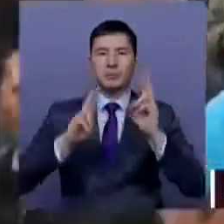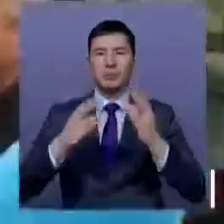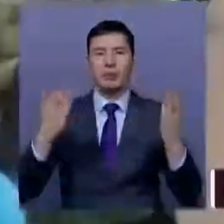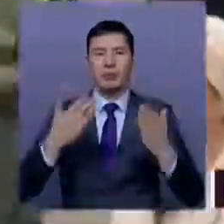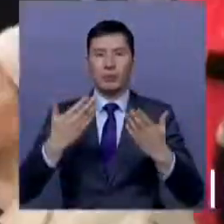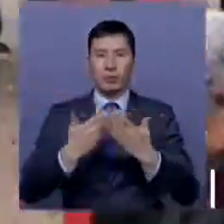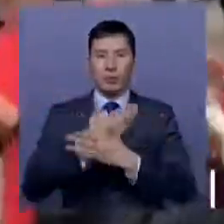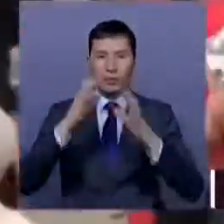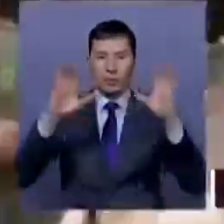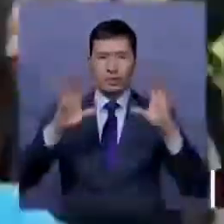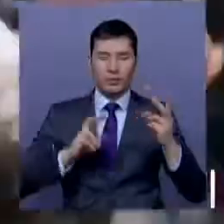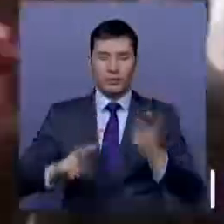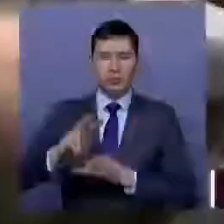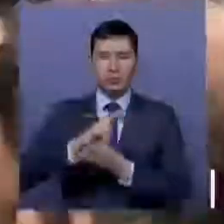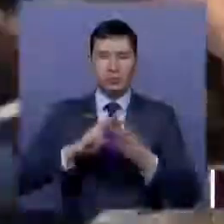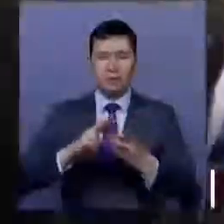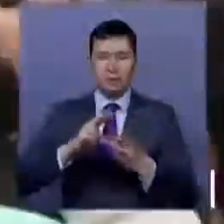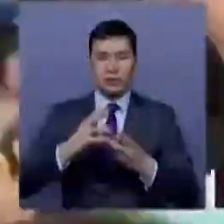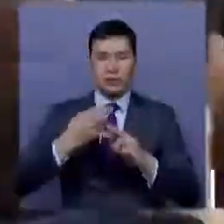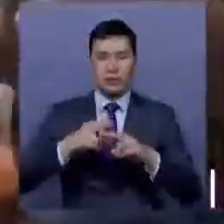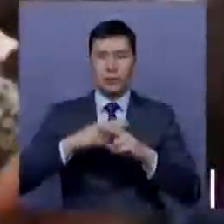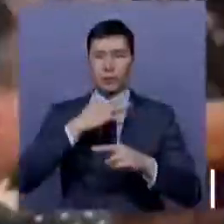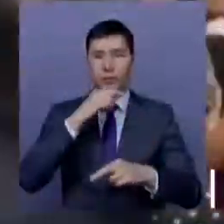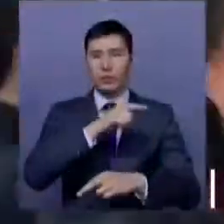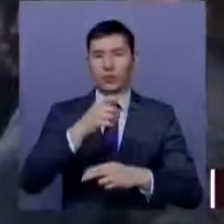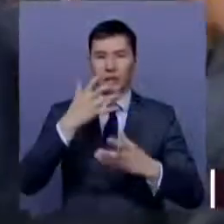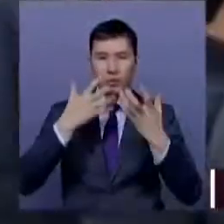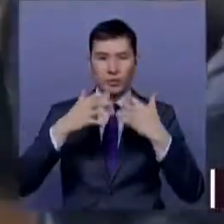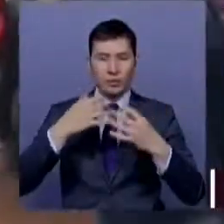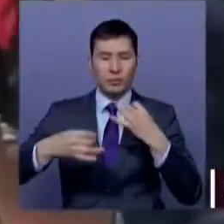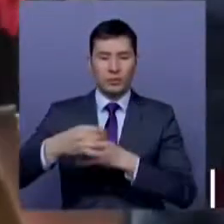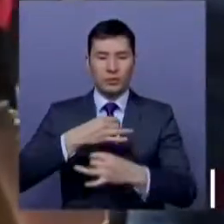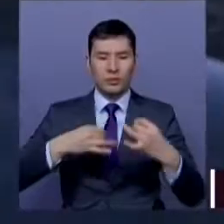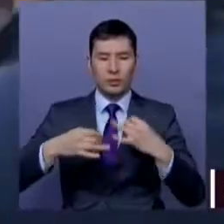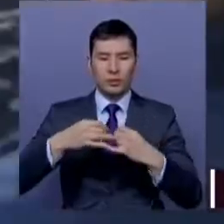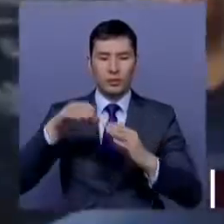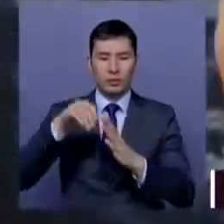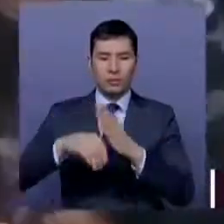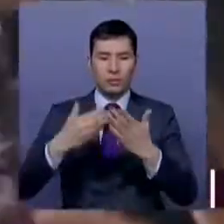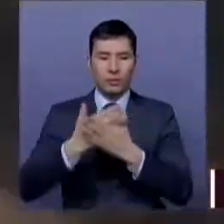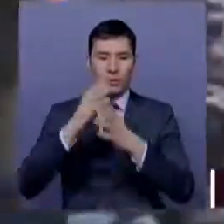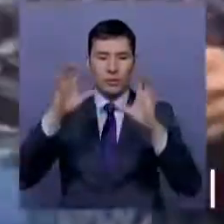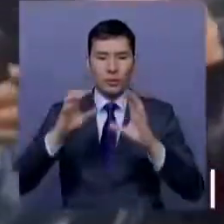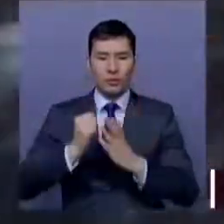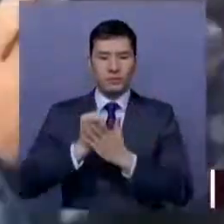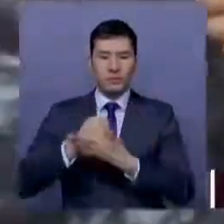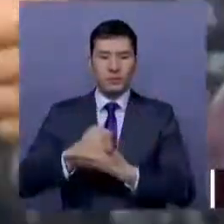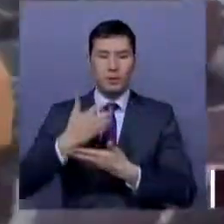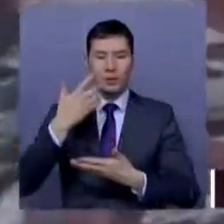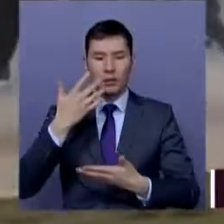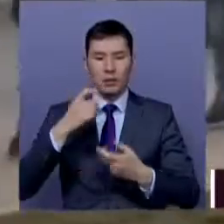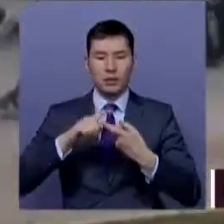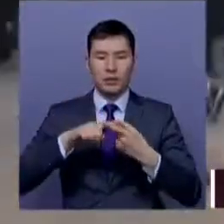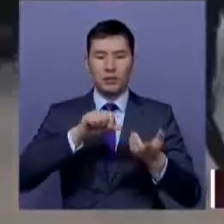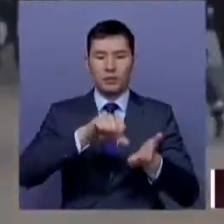жобасының тұжырымдамасын көпшілік қызу талқылап жатыр. Бейбіт шерулерді өткізу тәртібі жаңа заң жобасына нақты қамтылған. Мәселен,